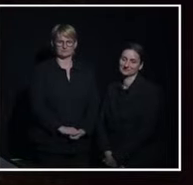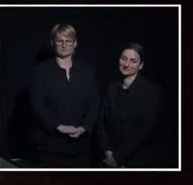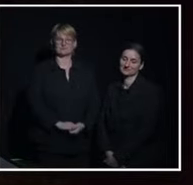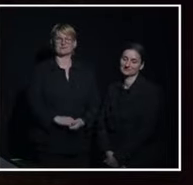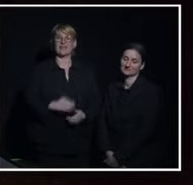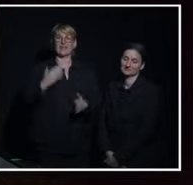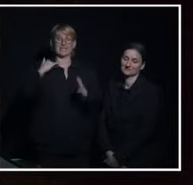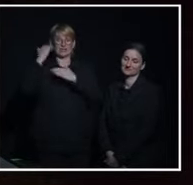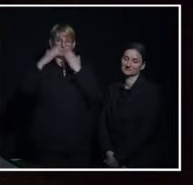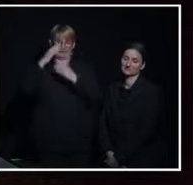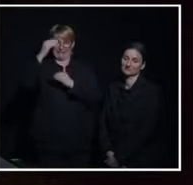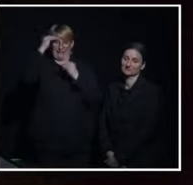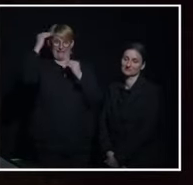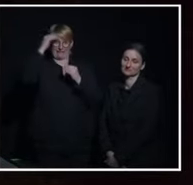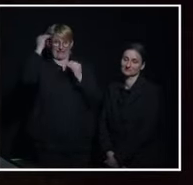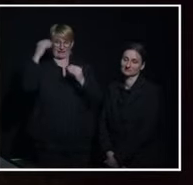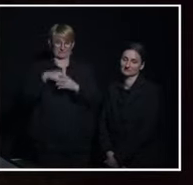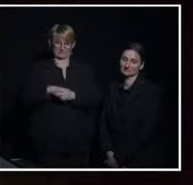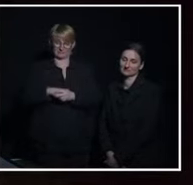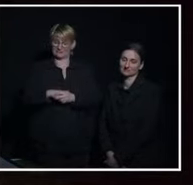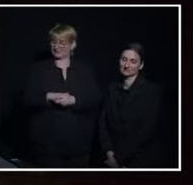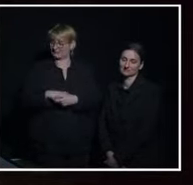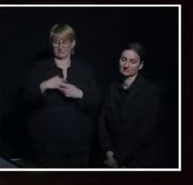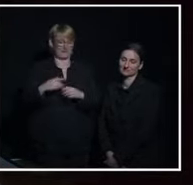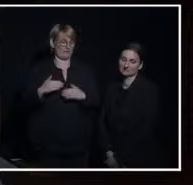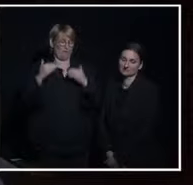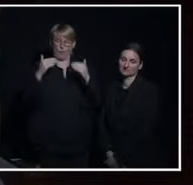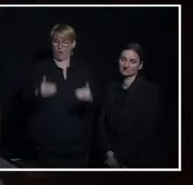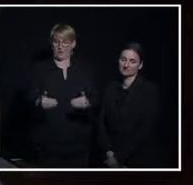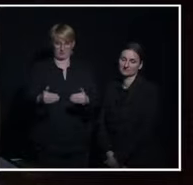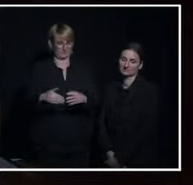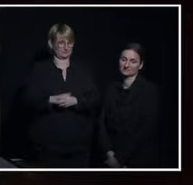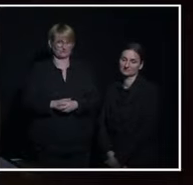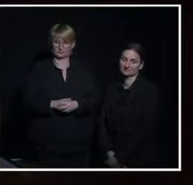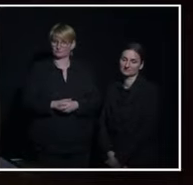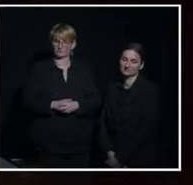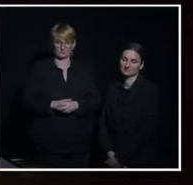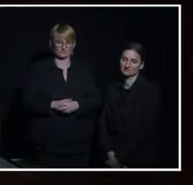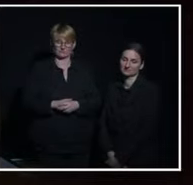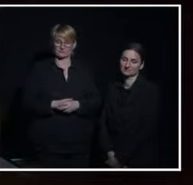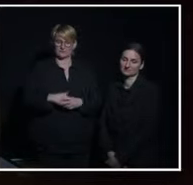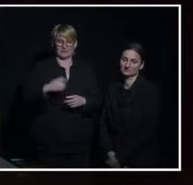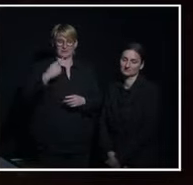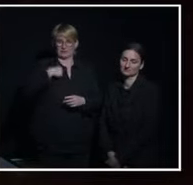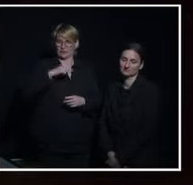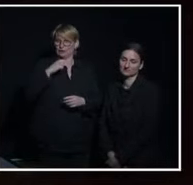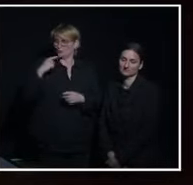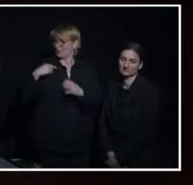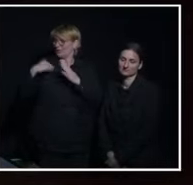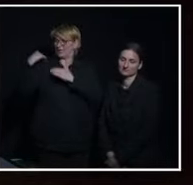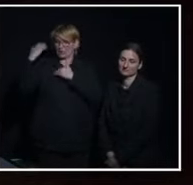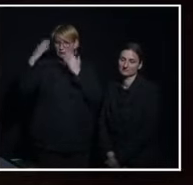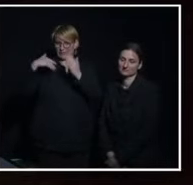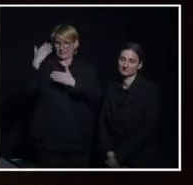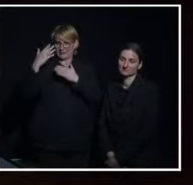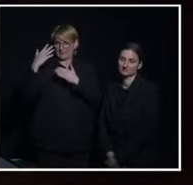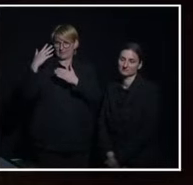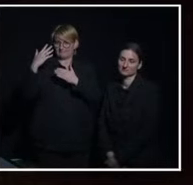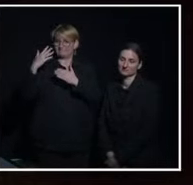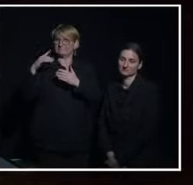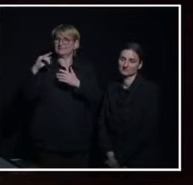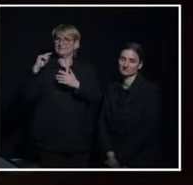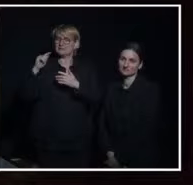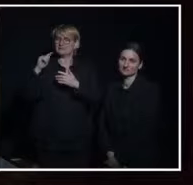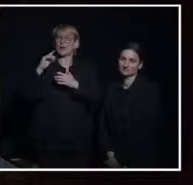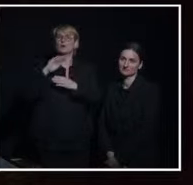Geschichte lernen. Auf jeden Fall. Das ist das Erste, weil wir aus dieser Geschichte auch